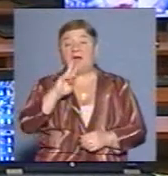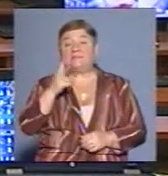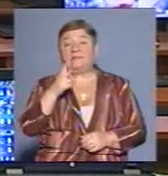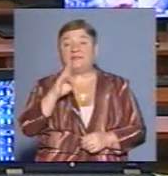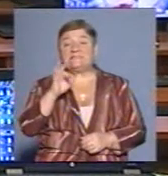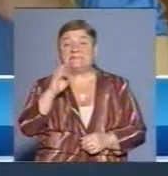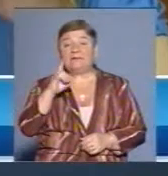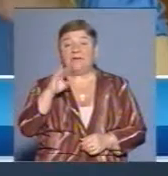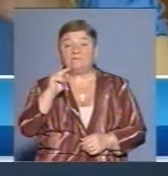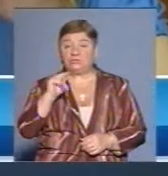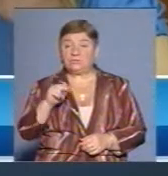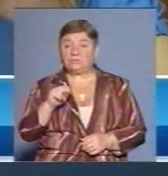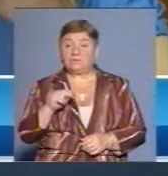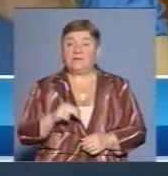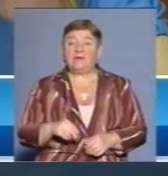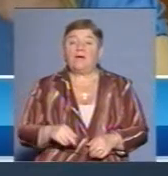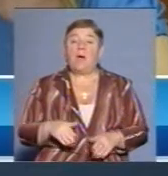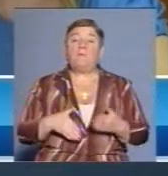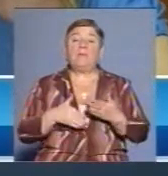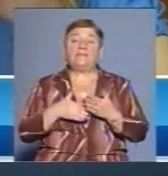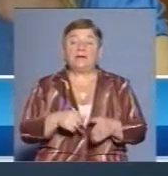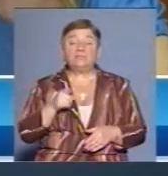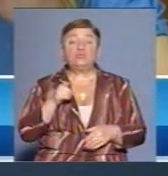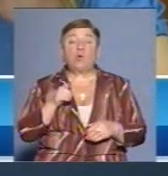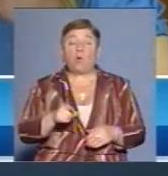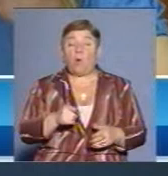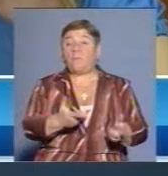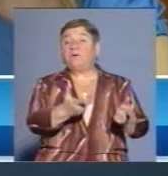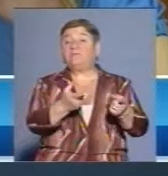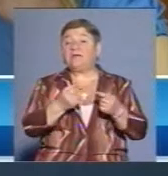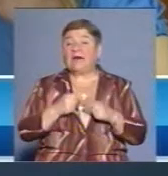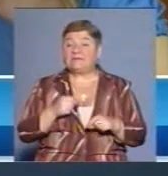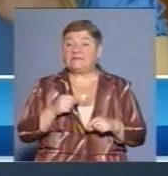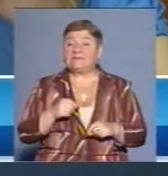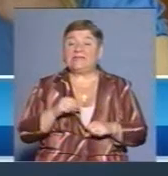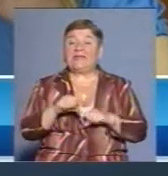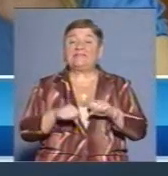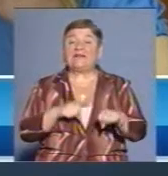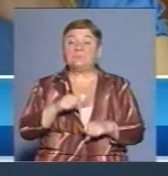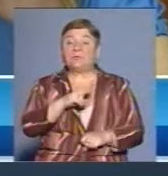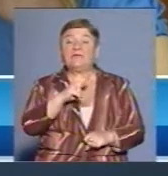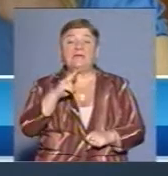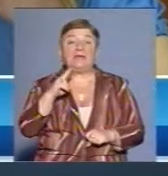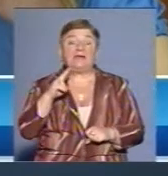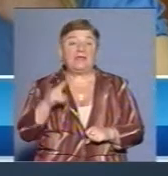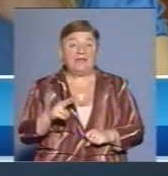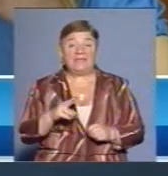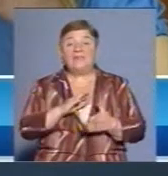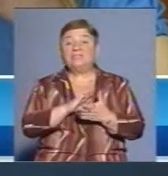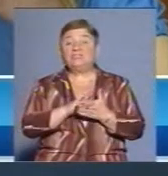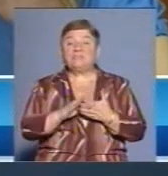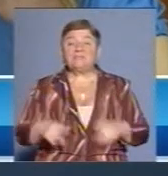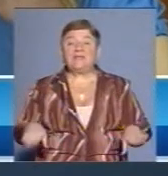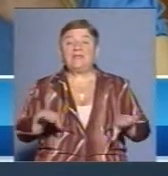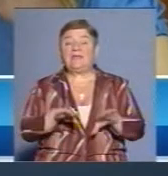Станкевич. Мета цього заходу – пропагувати вид транспорту екологічно чистий, який не викидує вуглекислий газ.